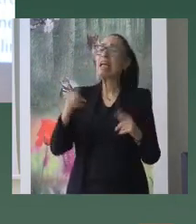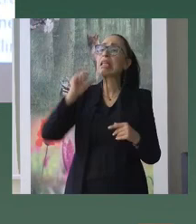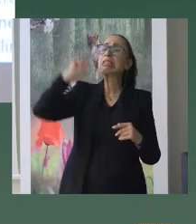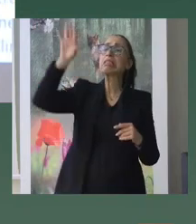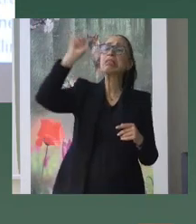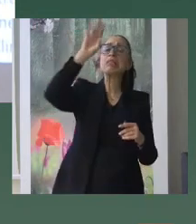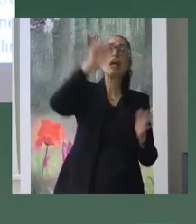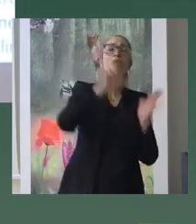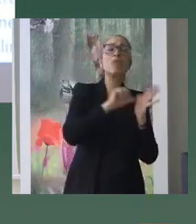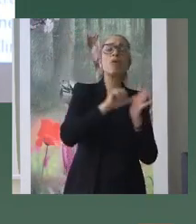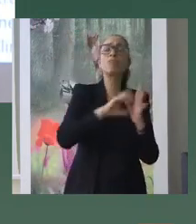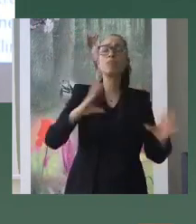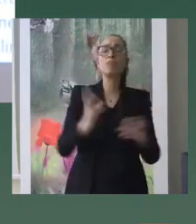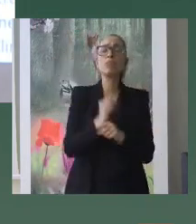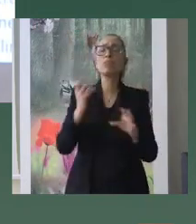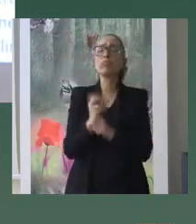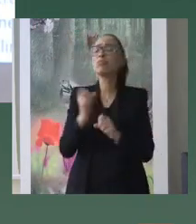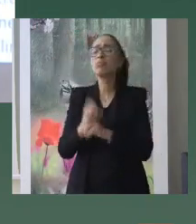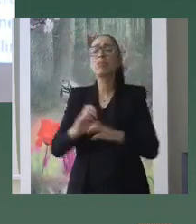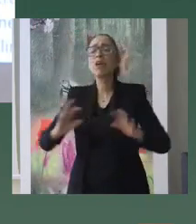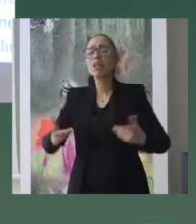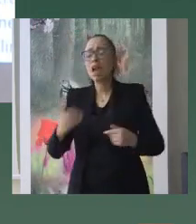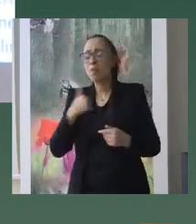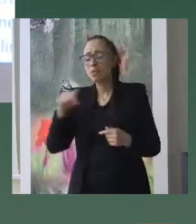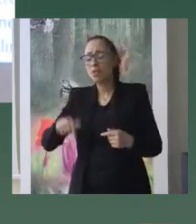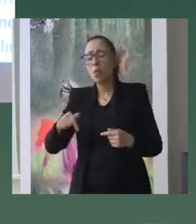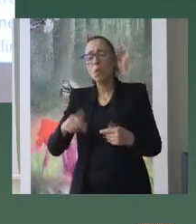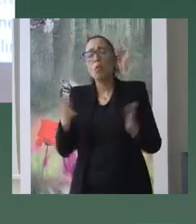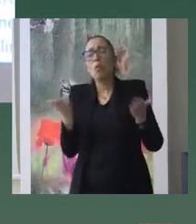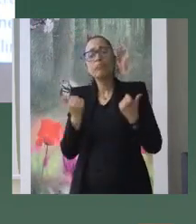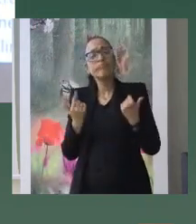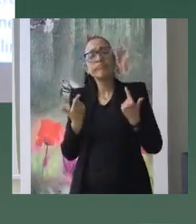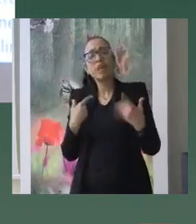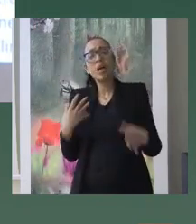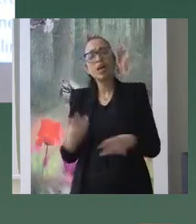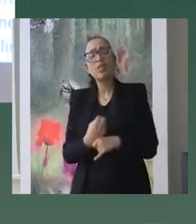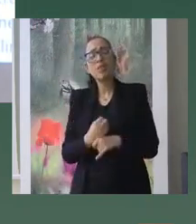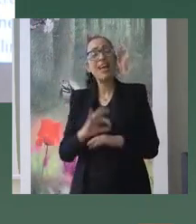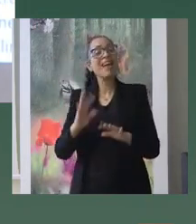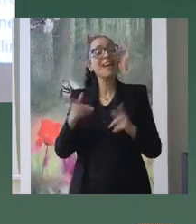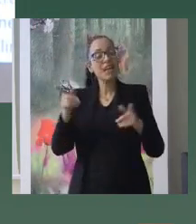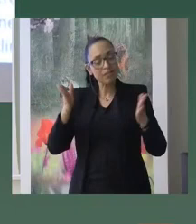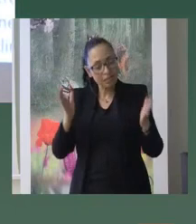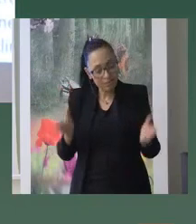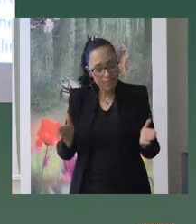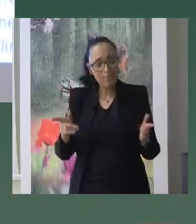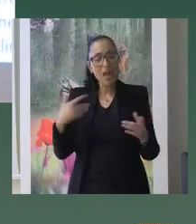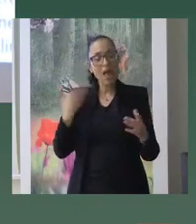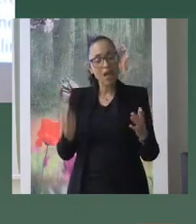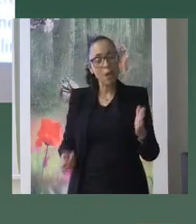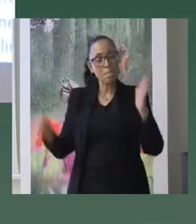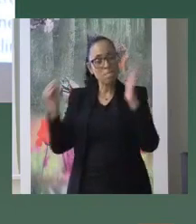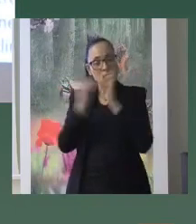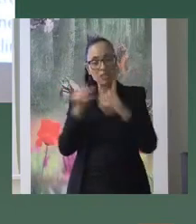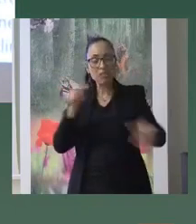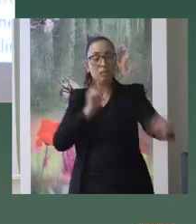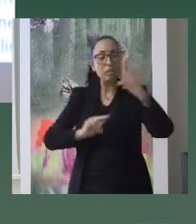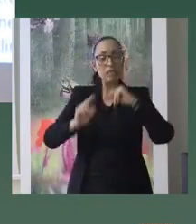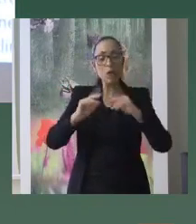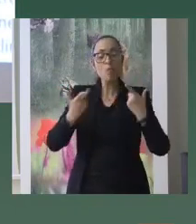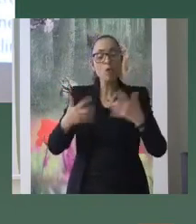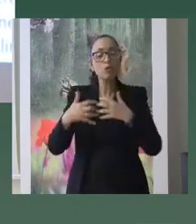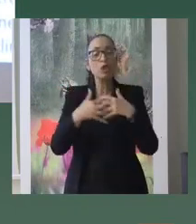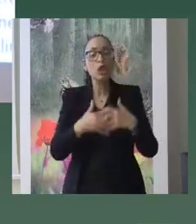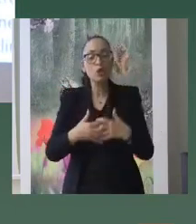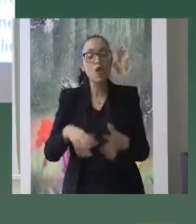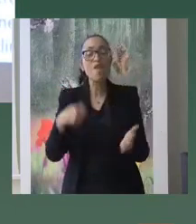ξένες πόλεις τα καταφέρνουν περισσότερο από ό,τι τα καταφέρνουν οι δικές μας πόλεις. Γιατί μπαίνει μέσα στη συζήτηση και πώς